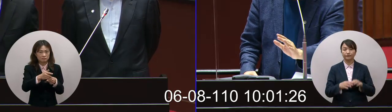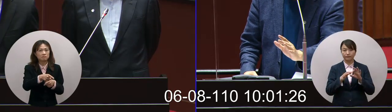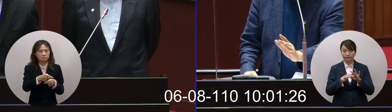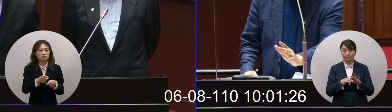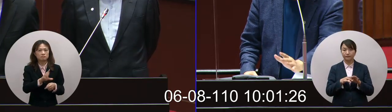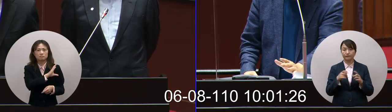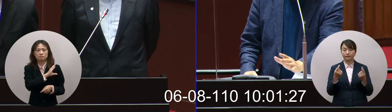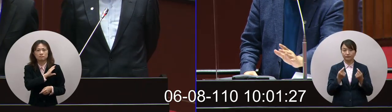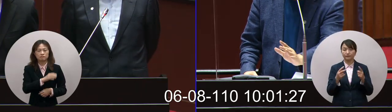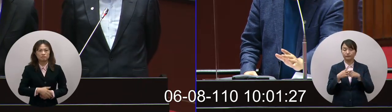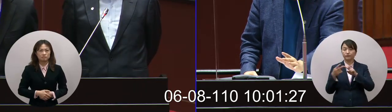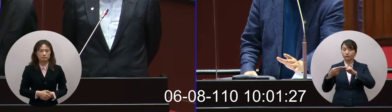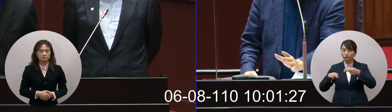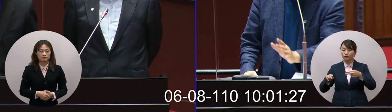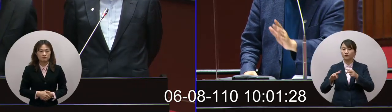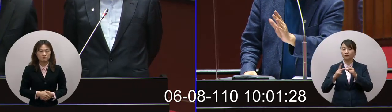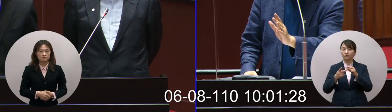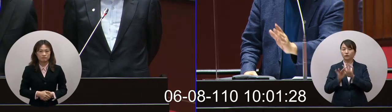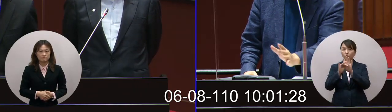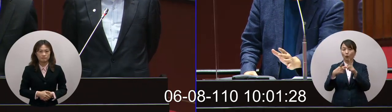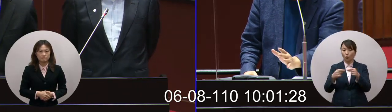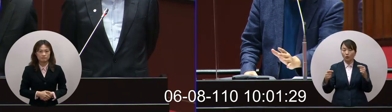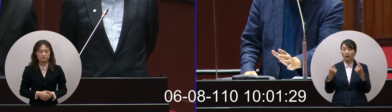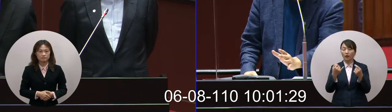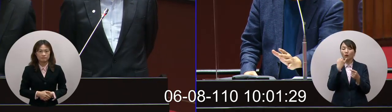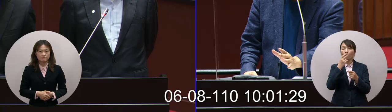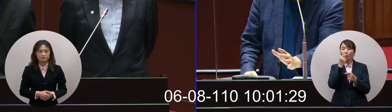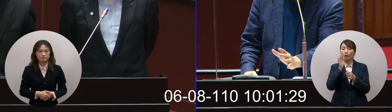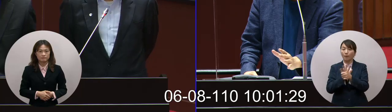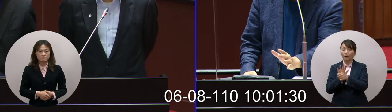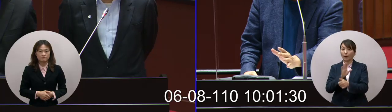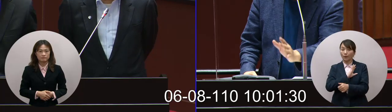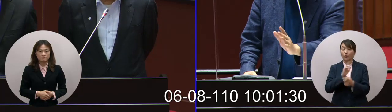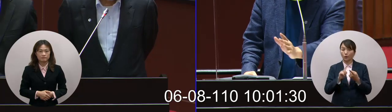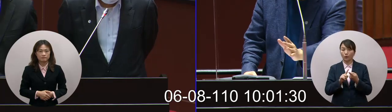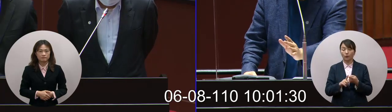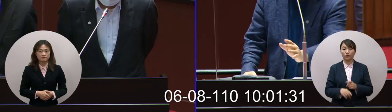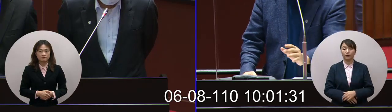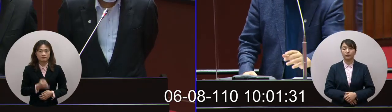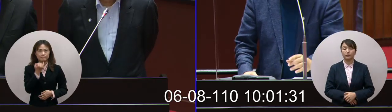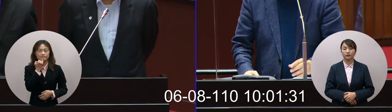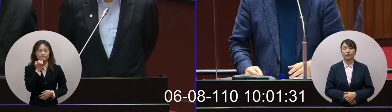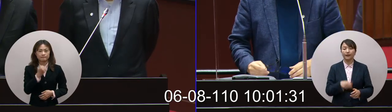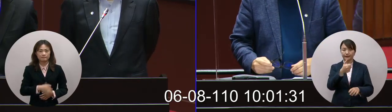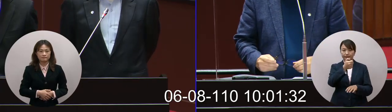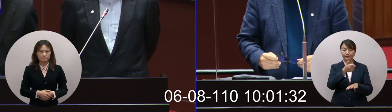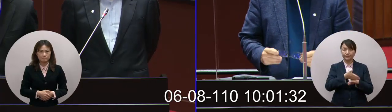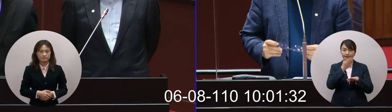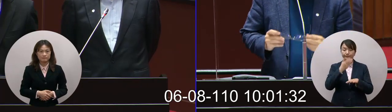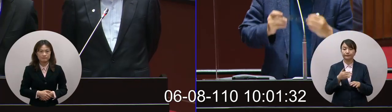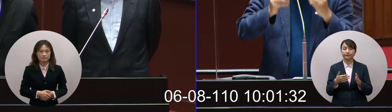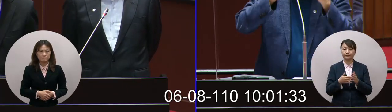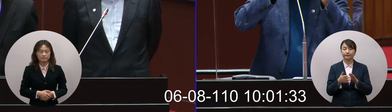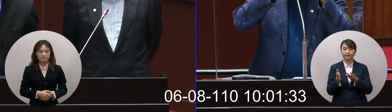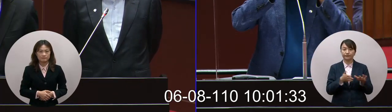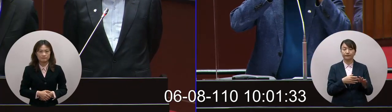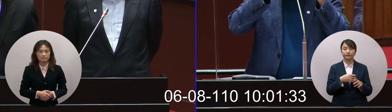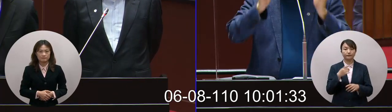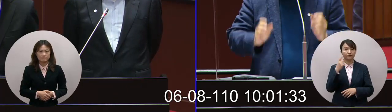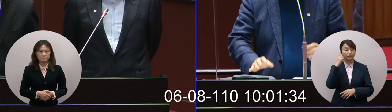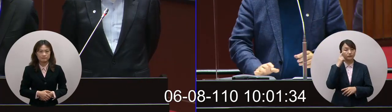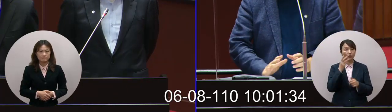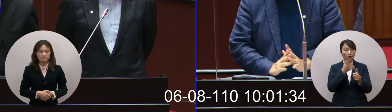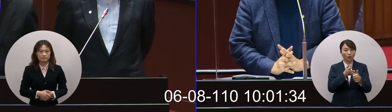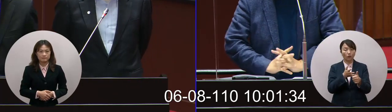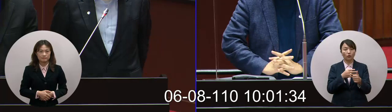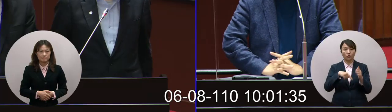南，所以小琉球跟南屿这波嘛列为优先呐哈，没问题啦。 对，可以。 感谢部长。那我再继续，部长请回。我想继